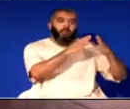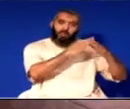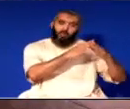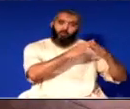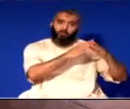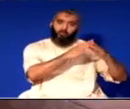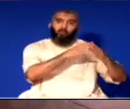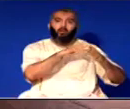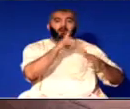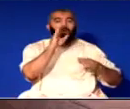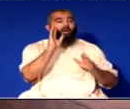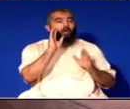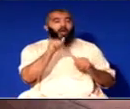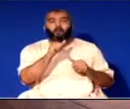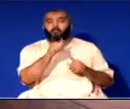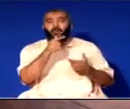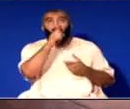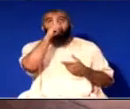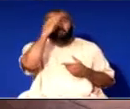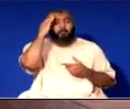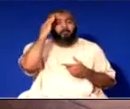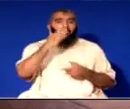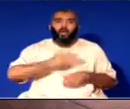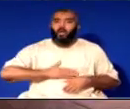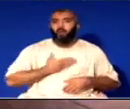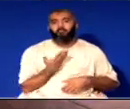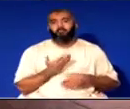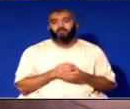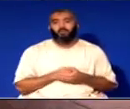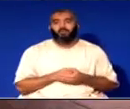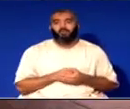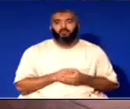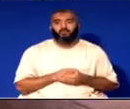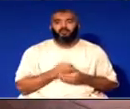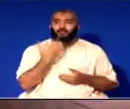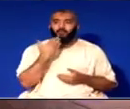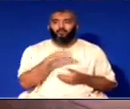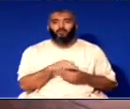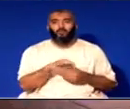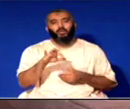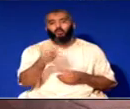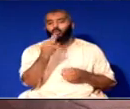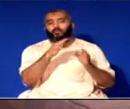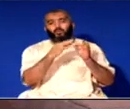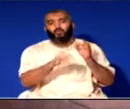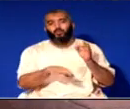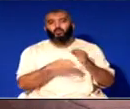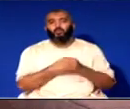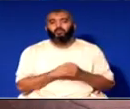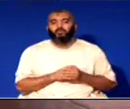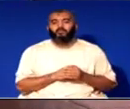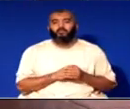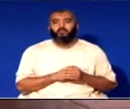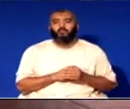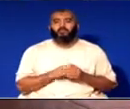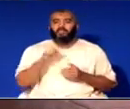القبول صلاة على الجماعة، واش دراك انت يا. فبالتالي احنا نقولوا لا، نقولوا انسان النبي قال سددوا وقاربوا. احنا صعب